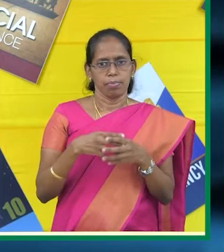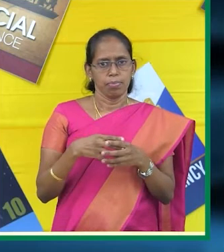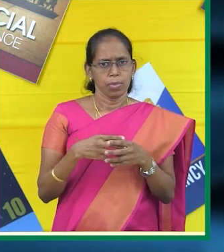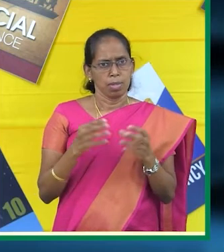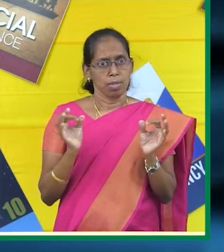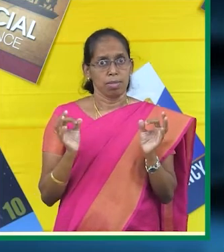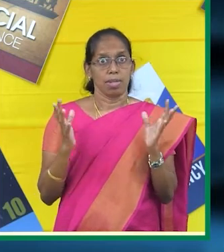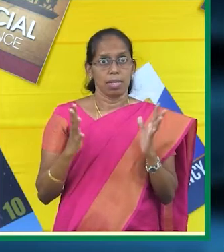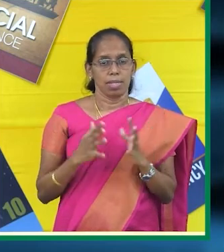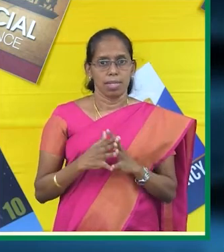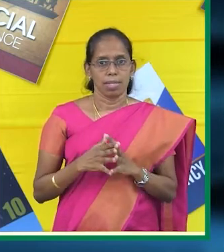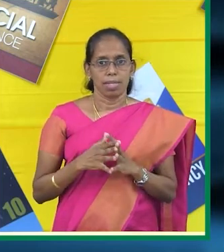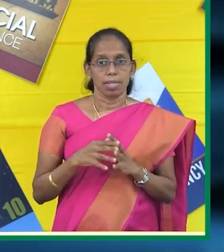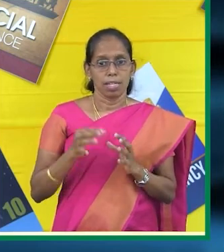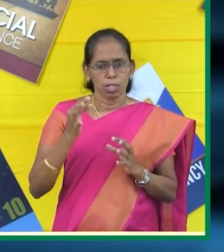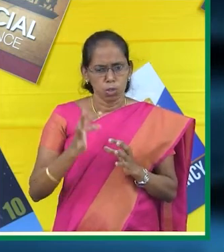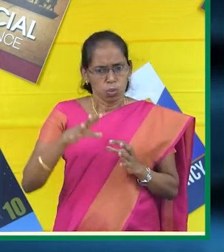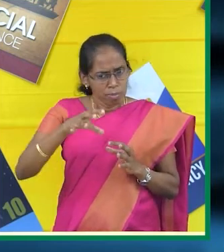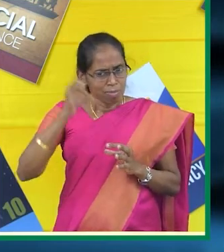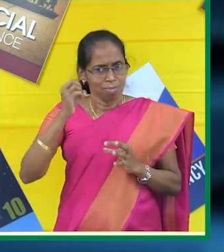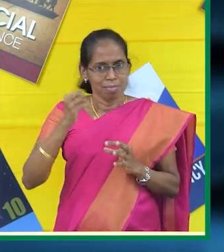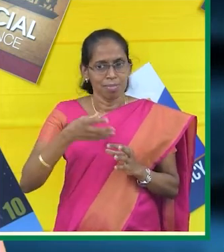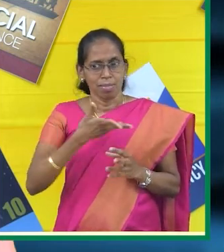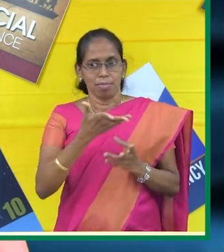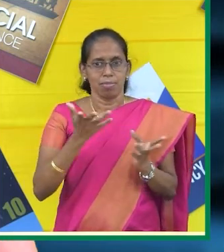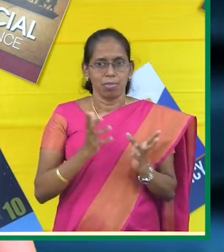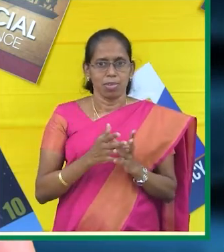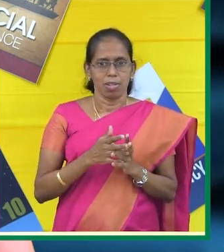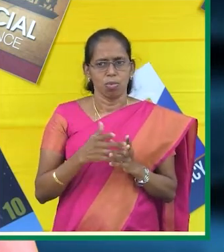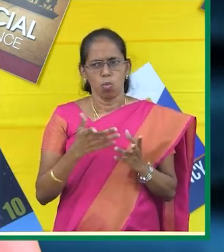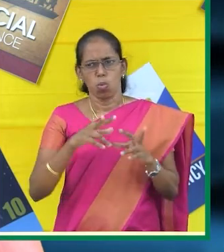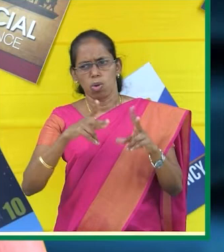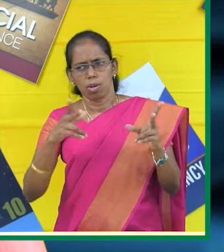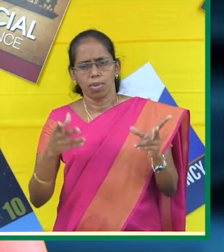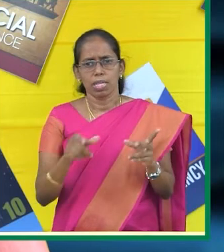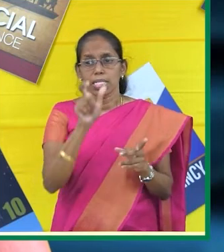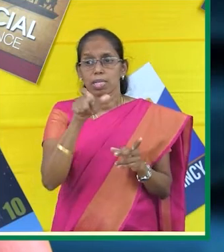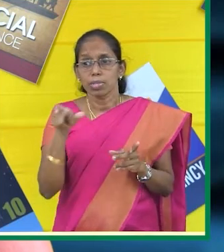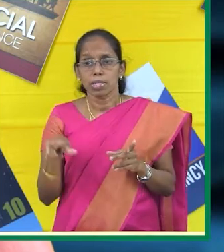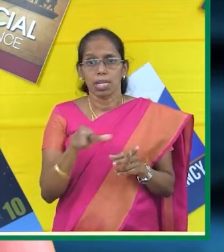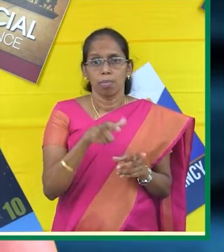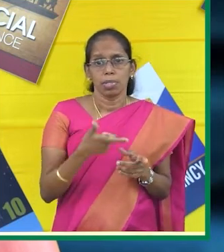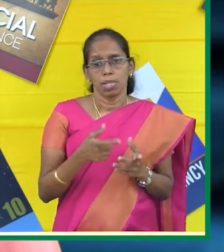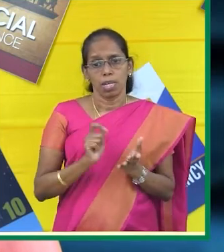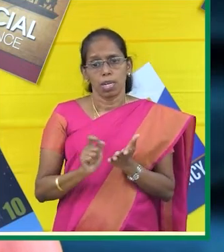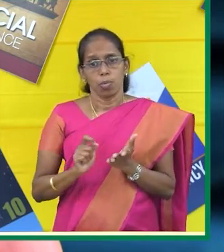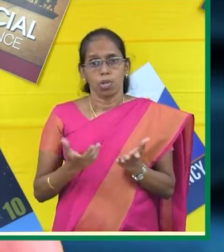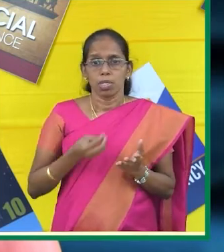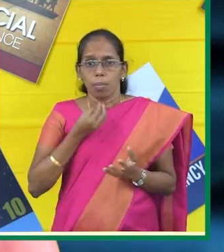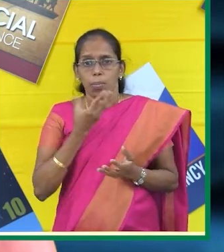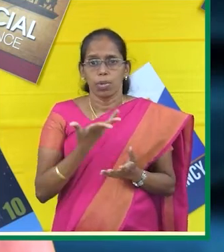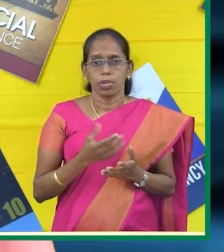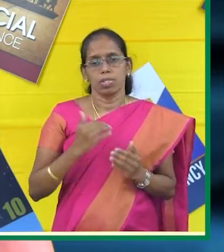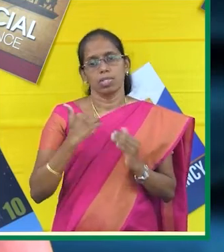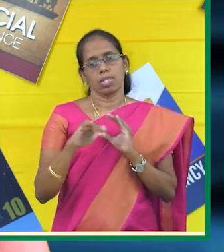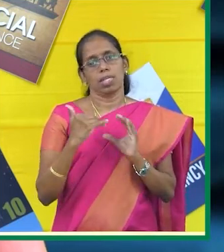thing, that invention, that everywhere, whatever the subscriber asks, the reporters are able to